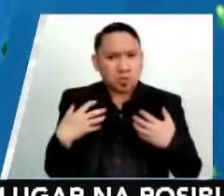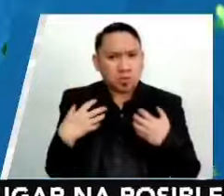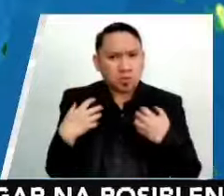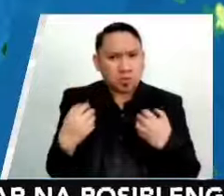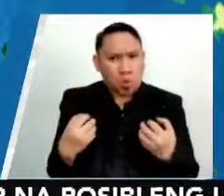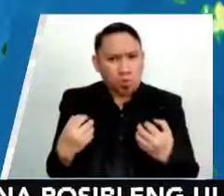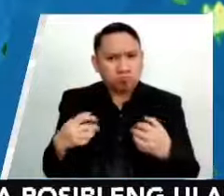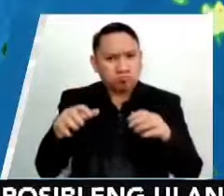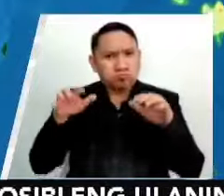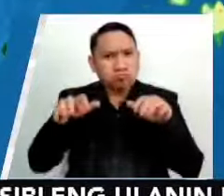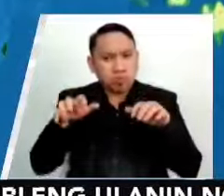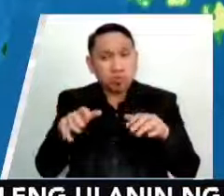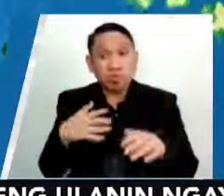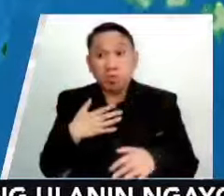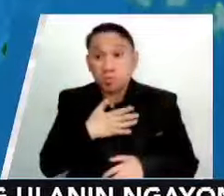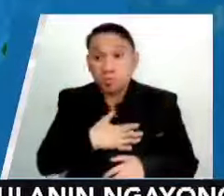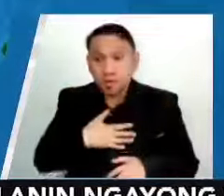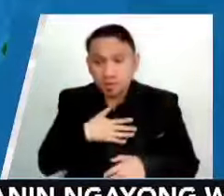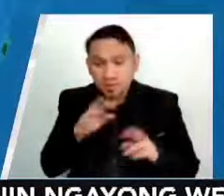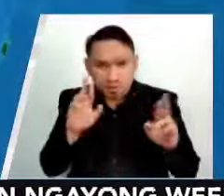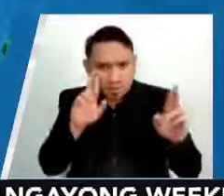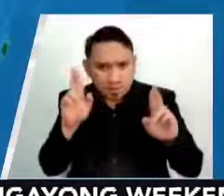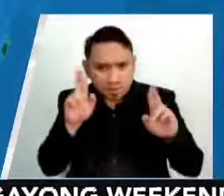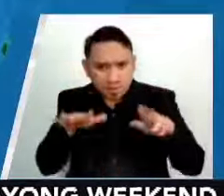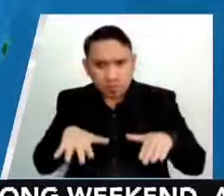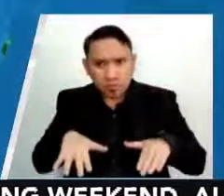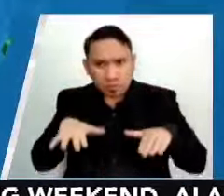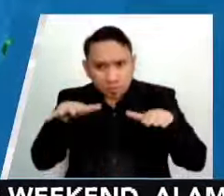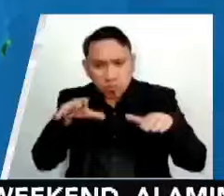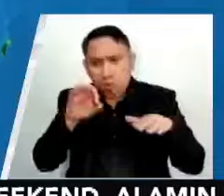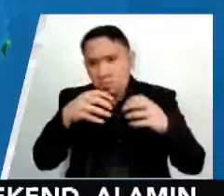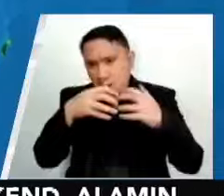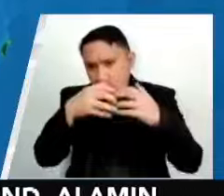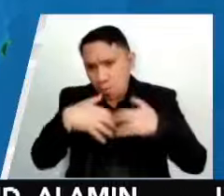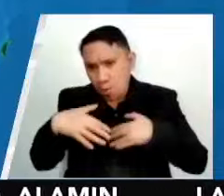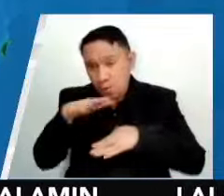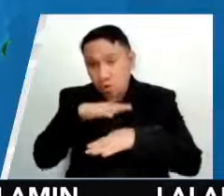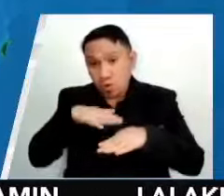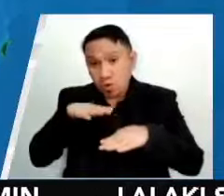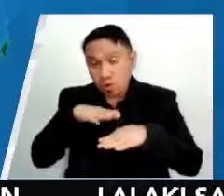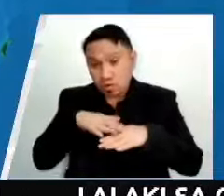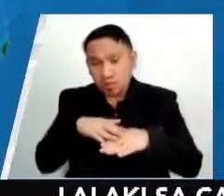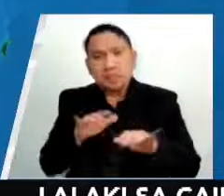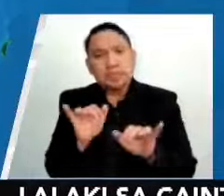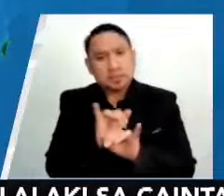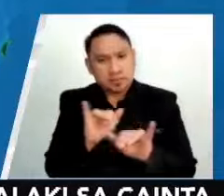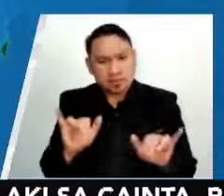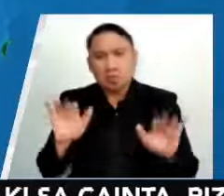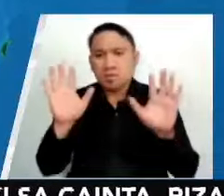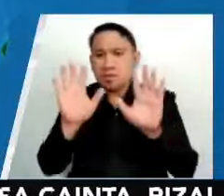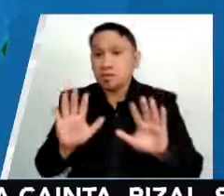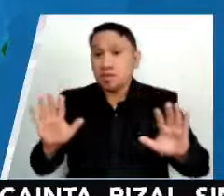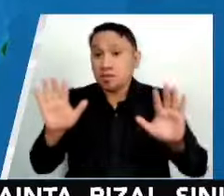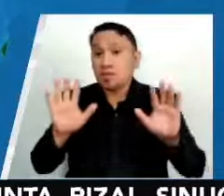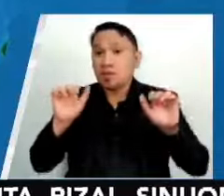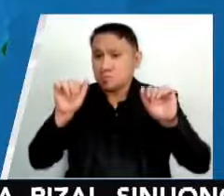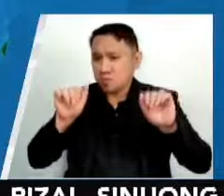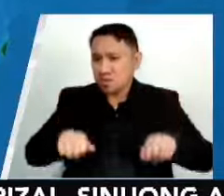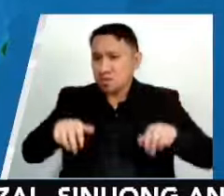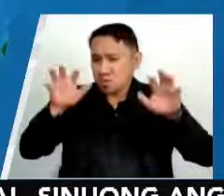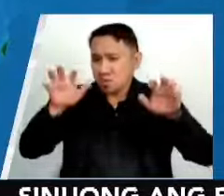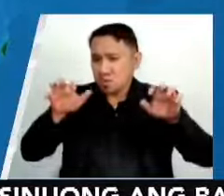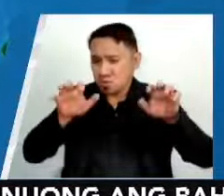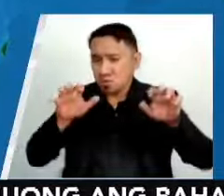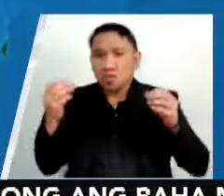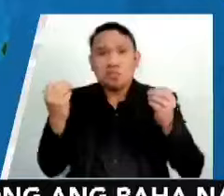banta ng baha o landslide. Pati sa Linggo, posible ang malawakan at malalakas na ulan sa maraming lugar, kaya